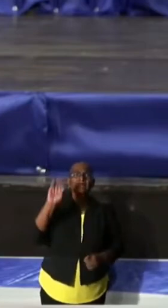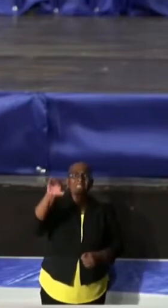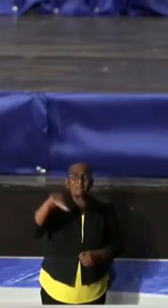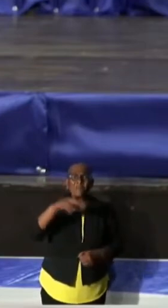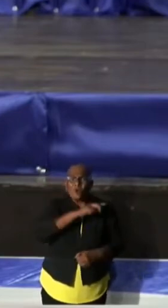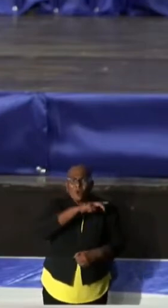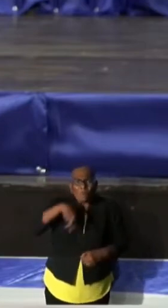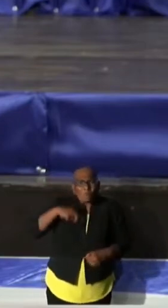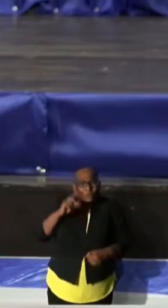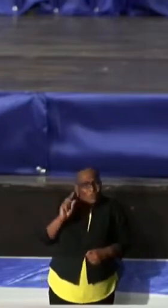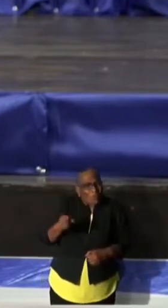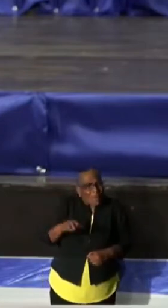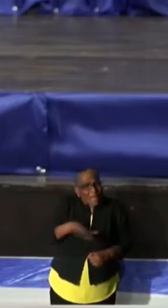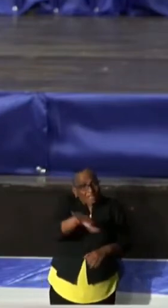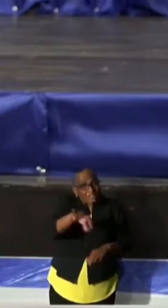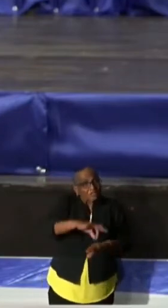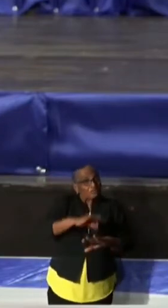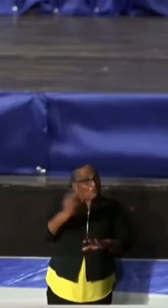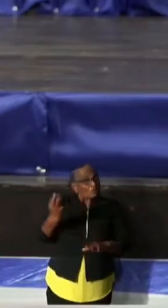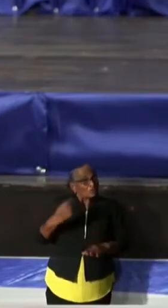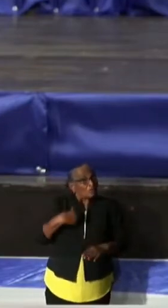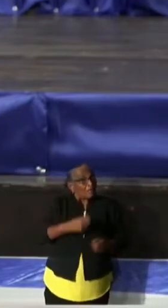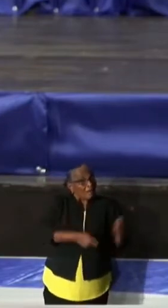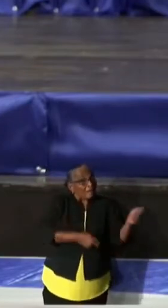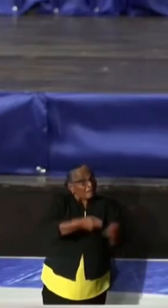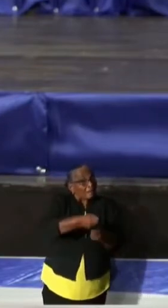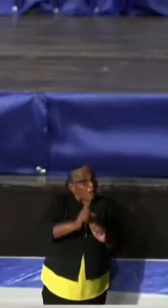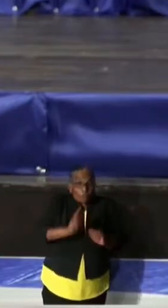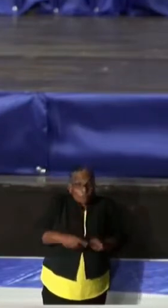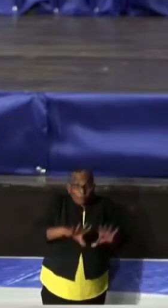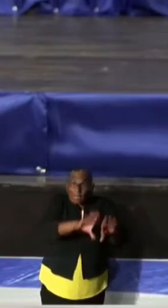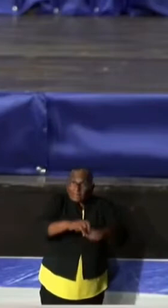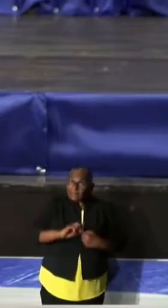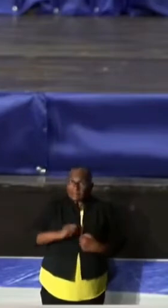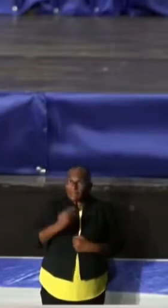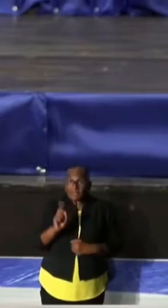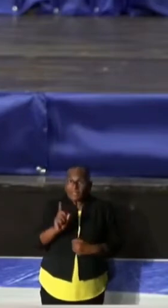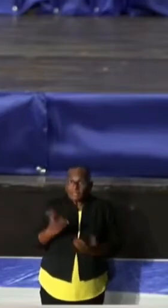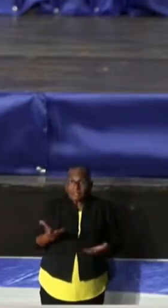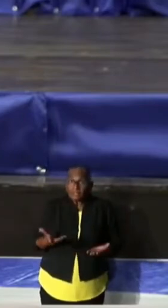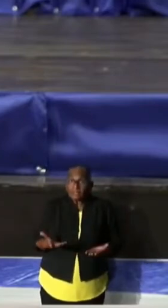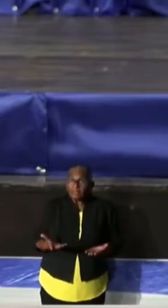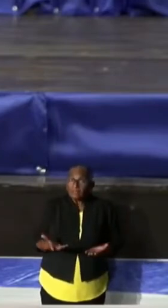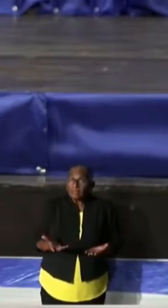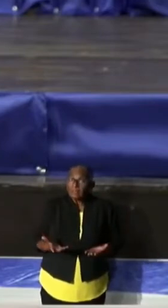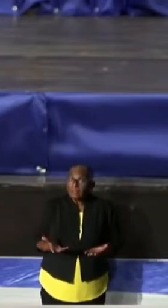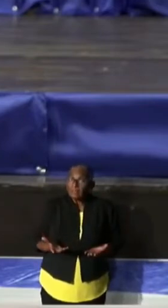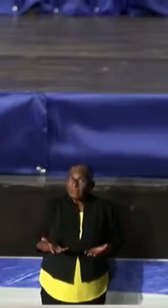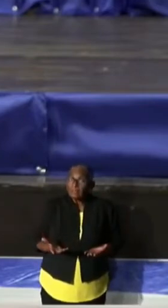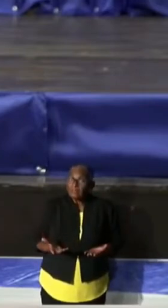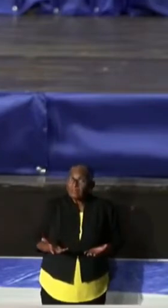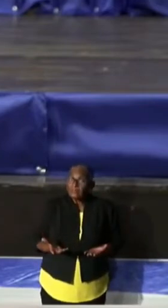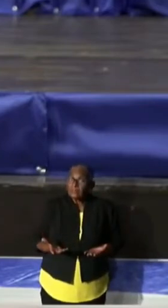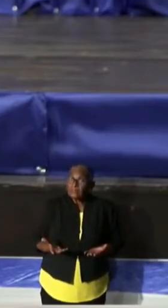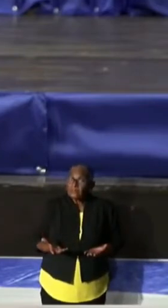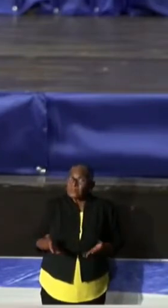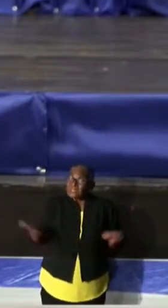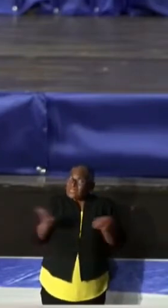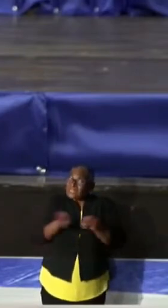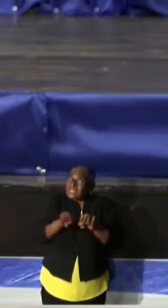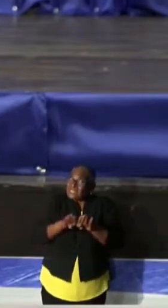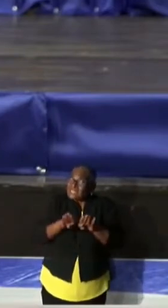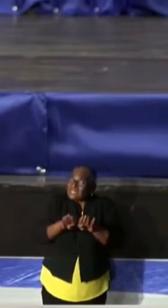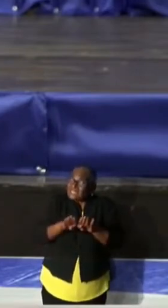Moeten wij als volksgezondheid en als regering geen maatregelen treffen vanwege het feit dat dezelfde mensen